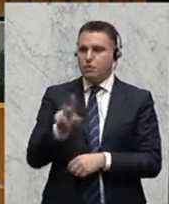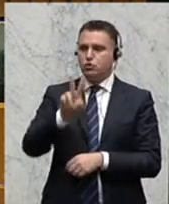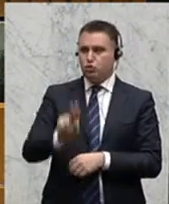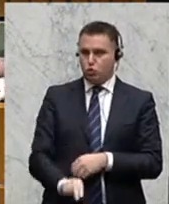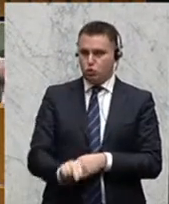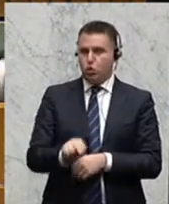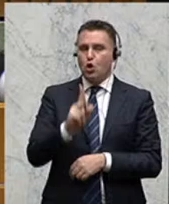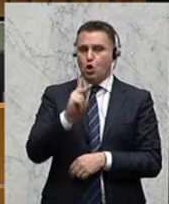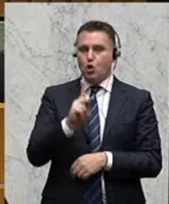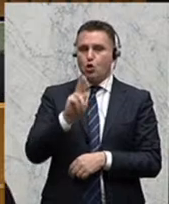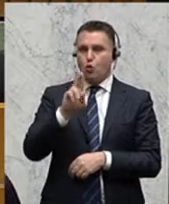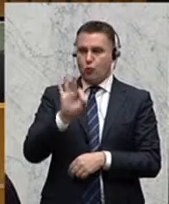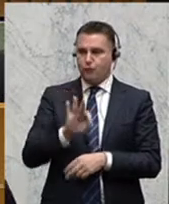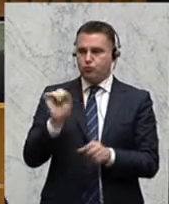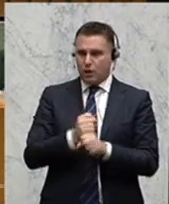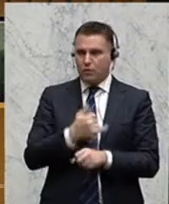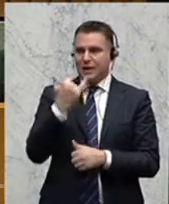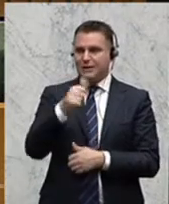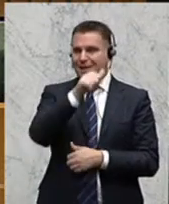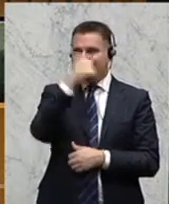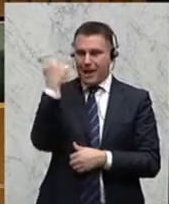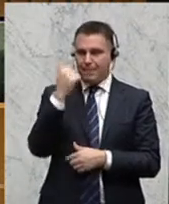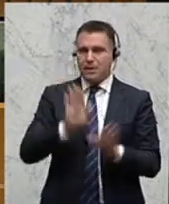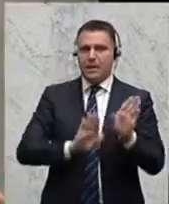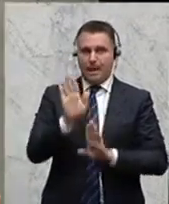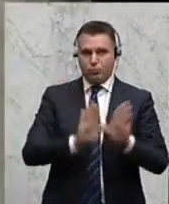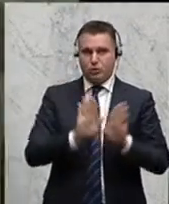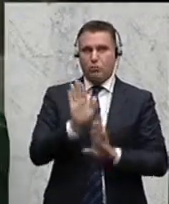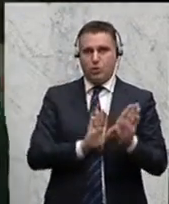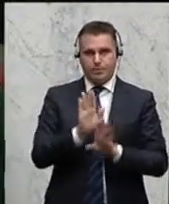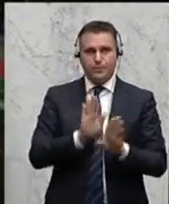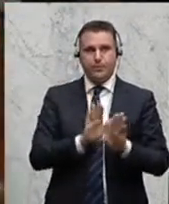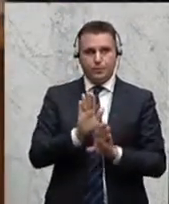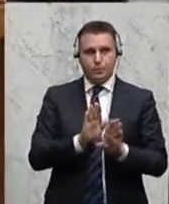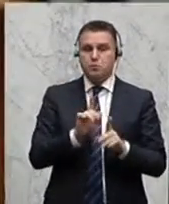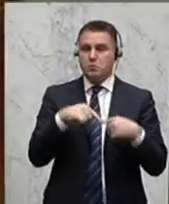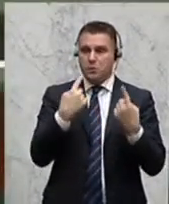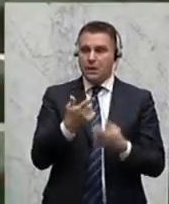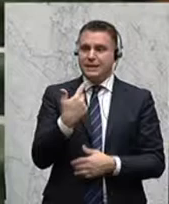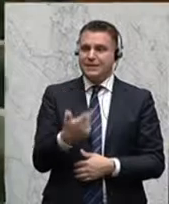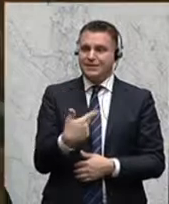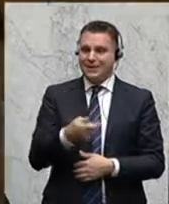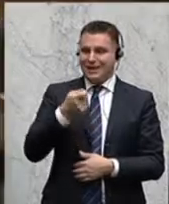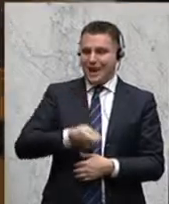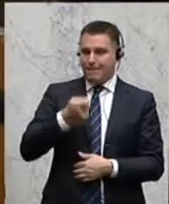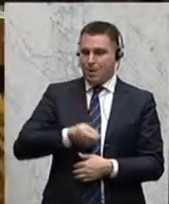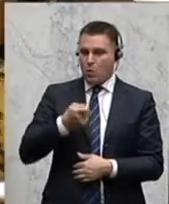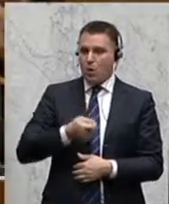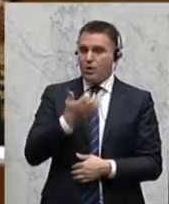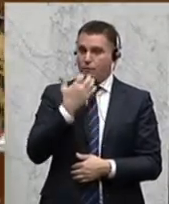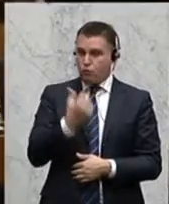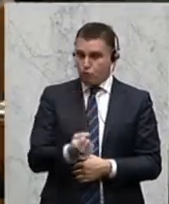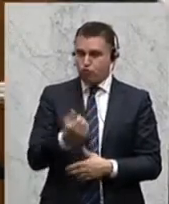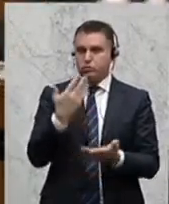Süd. Es ist namentliche Abstimmung verlangt worden. Da dieses Verlangen von 20 Abgeordneten gestellt wurde, ist